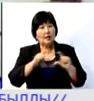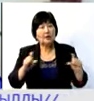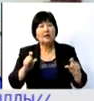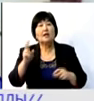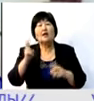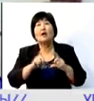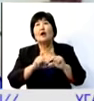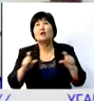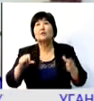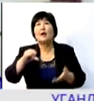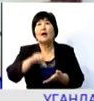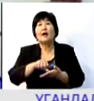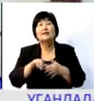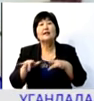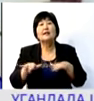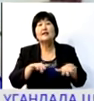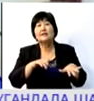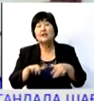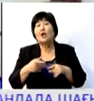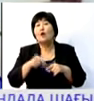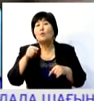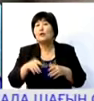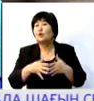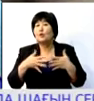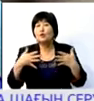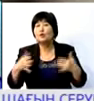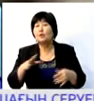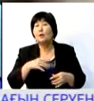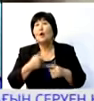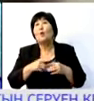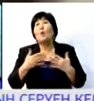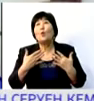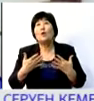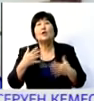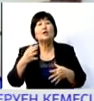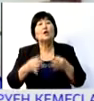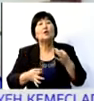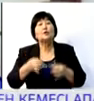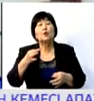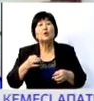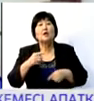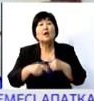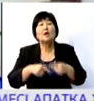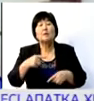кәсіпорындар қатысқан істер 1000-ның үстінде болды. Енді олардың сот процесіне